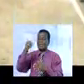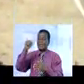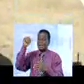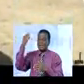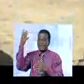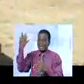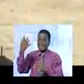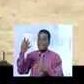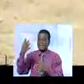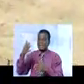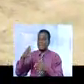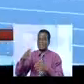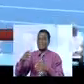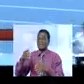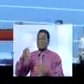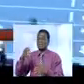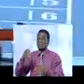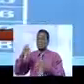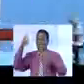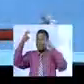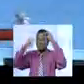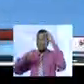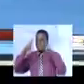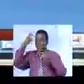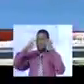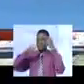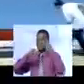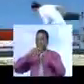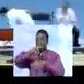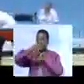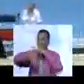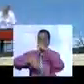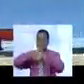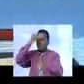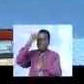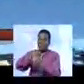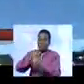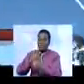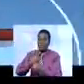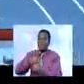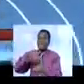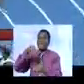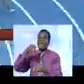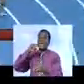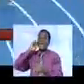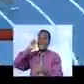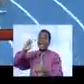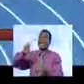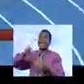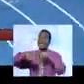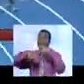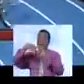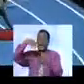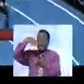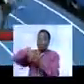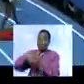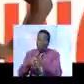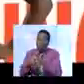salle pour la double vice-championne des mondiaux de Moscou 100 et 200 mètres.